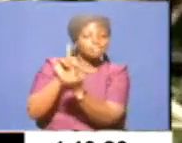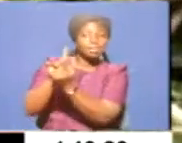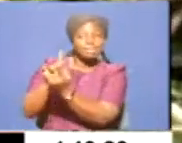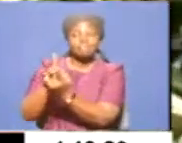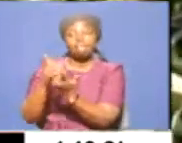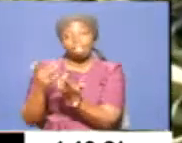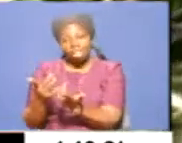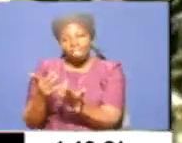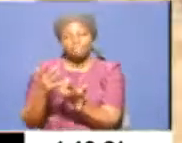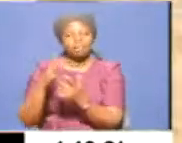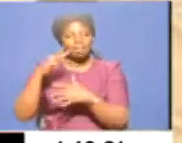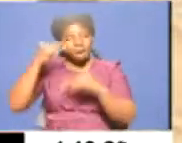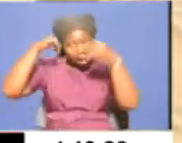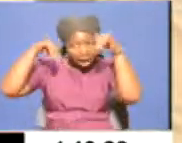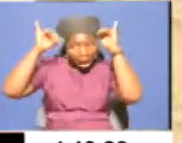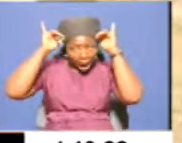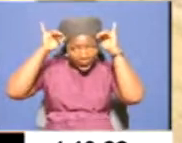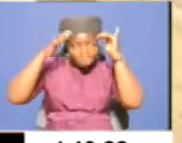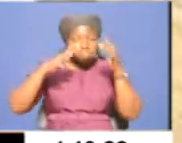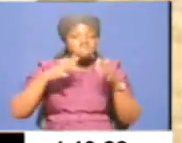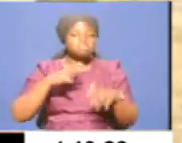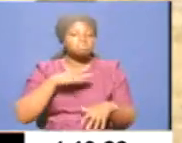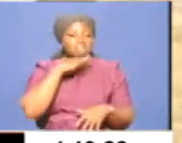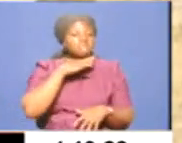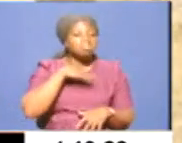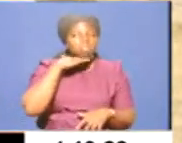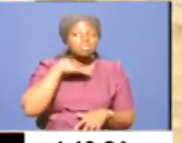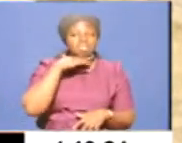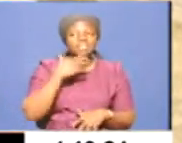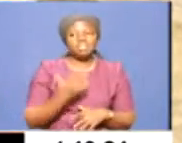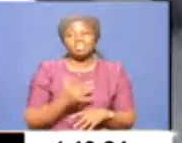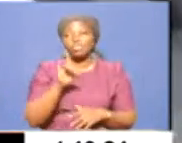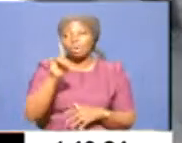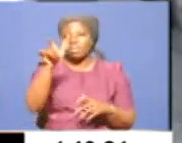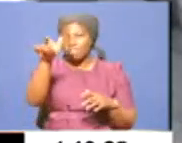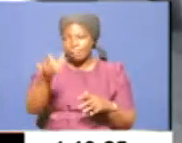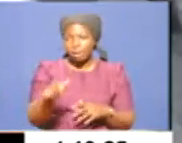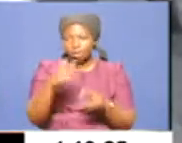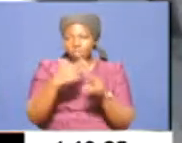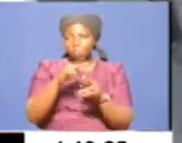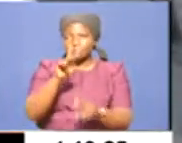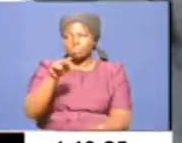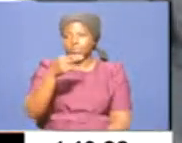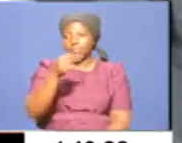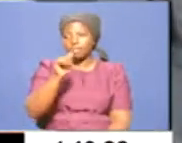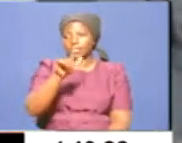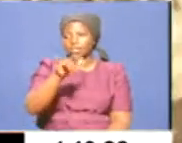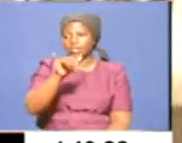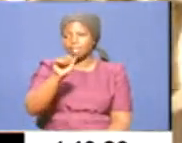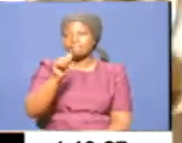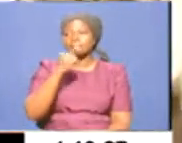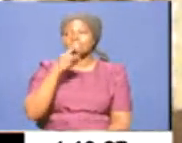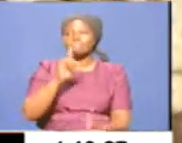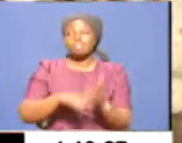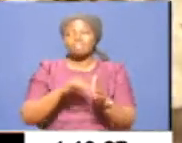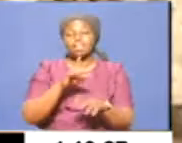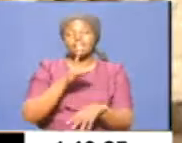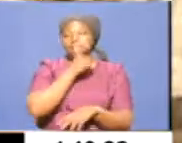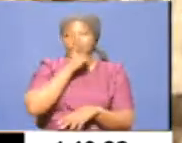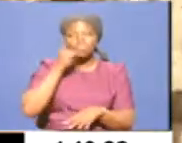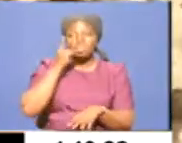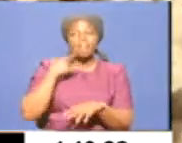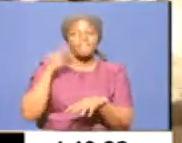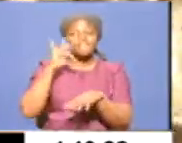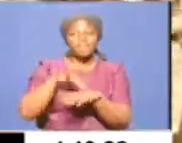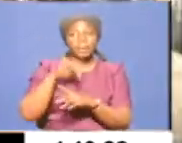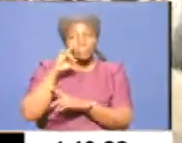rotten meat everywhere. One of the residents, Karisa Muhambi, says the drought had really affected them as their livestock is